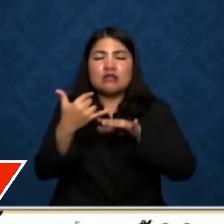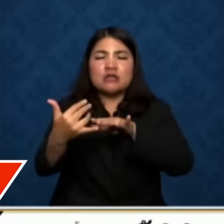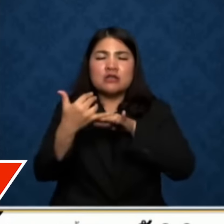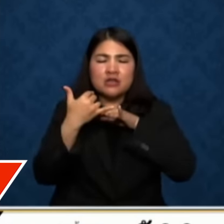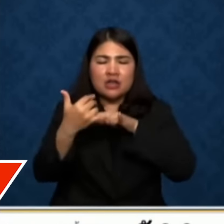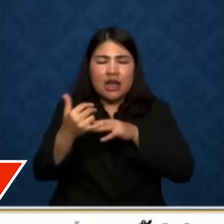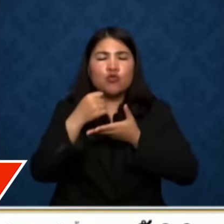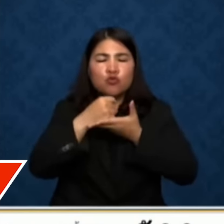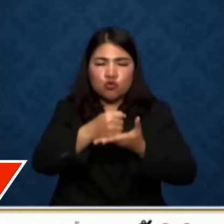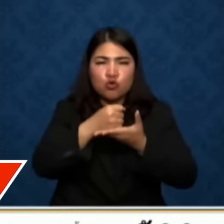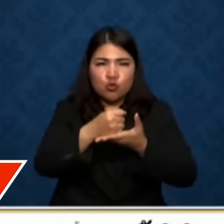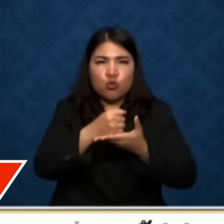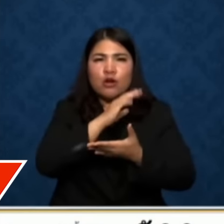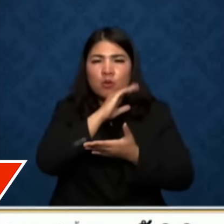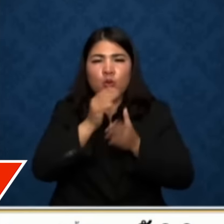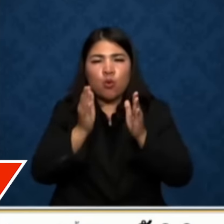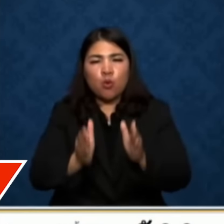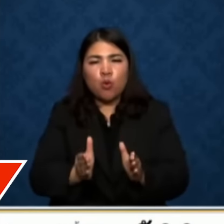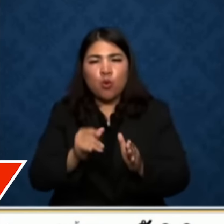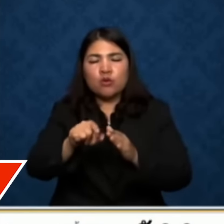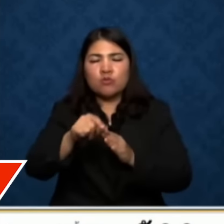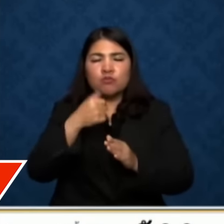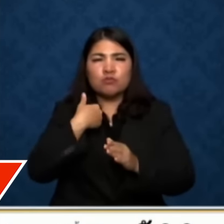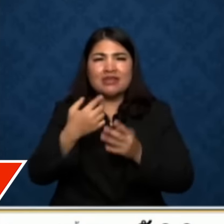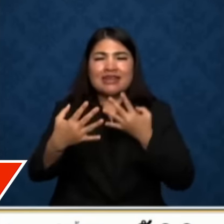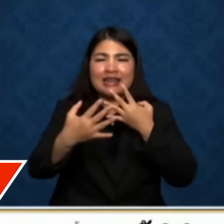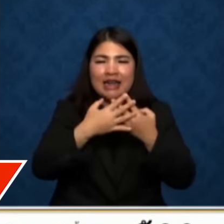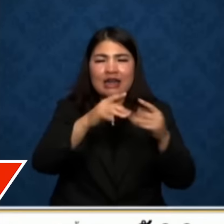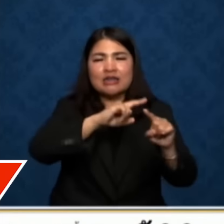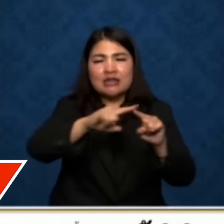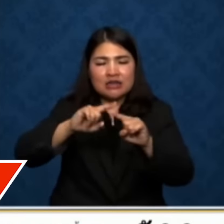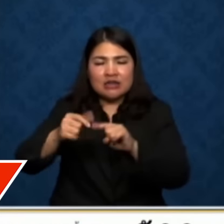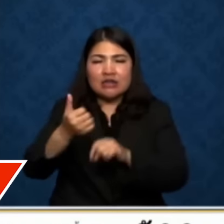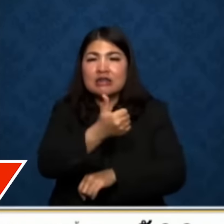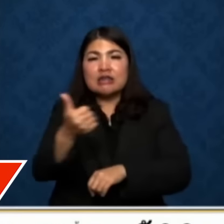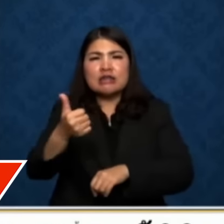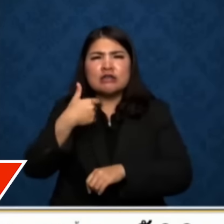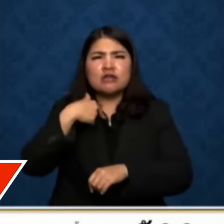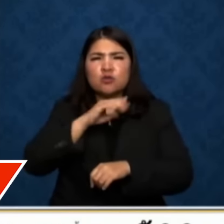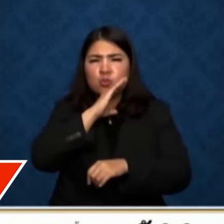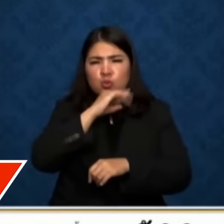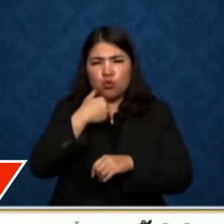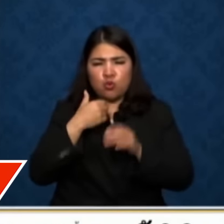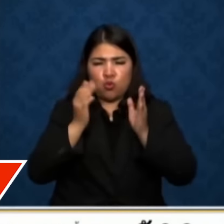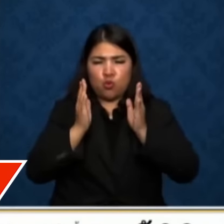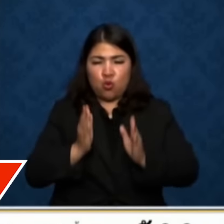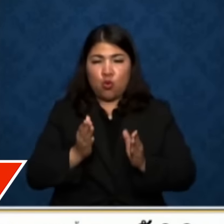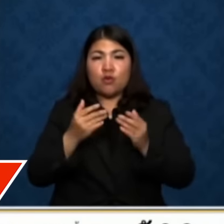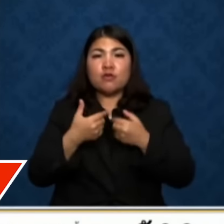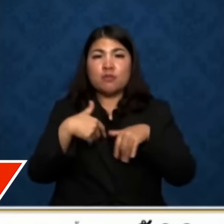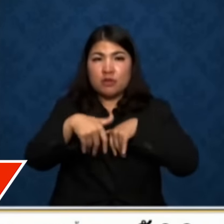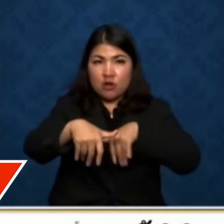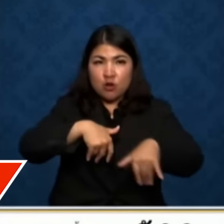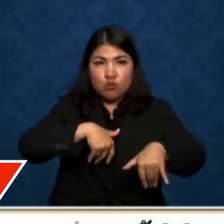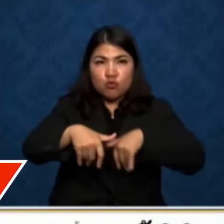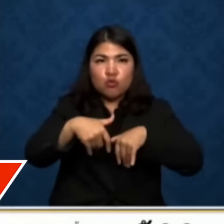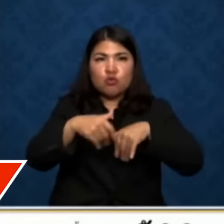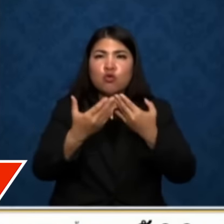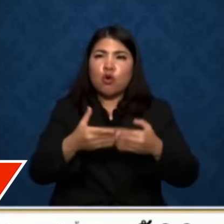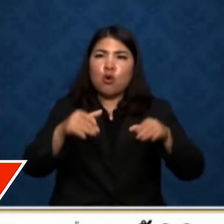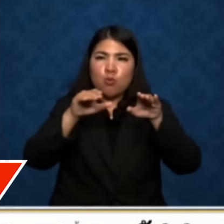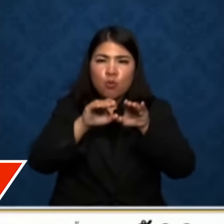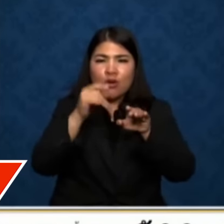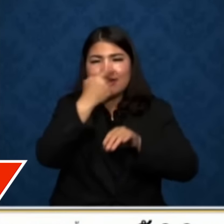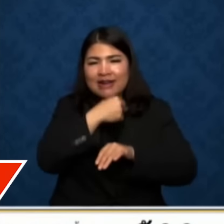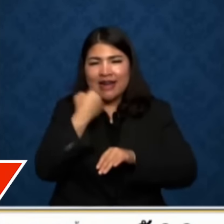ไปและผู้ต้องขังคนอื่นที่เขาจะป่วยหรืออาจจะป่วยรวมถึงประชาชนที่เป็นครอบครัวของผู้ต้องขังที่อาจจะป่วย